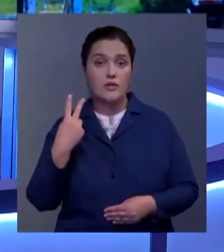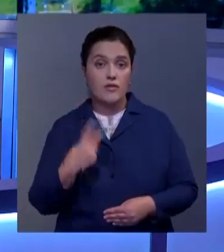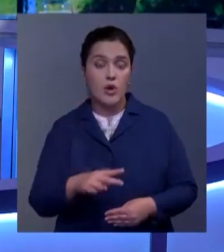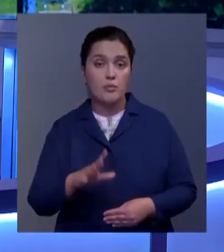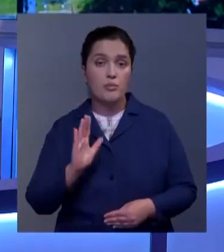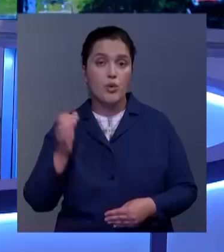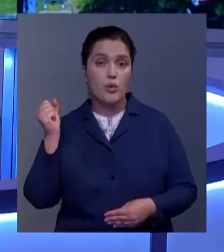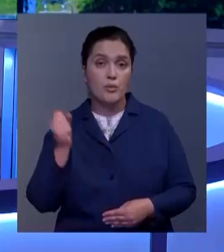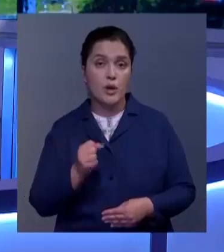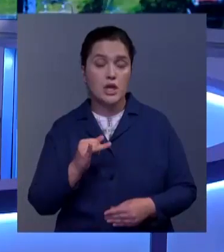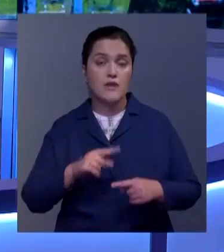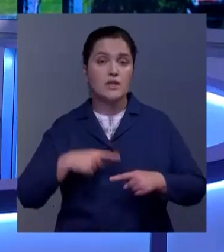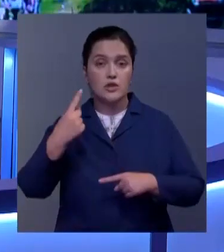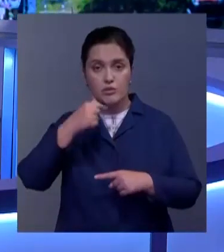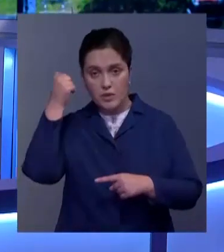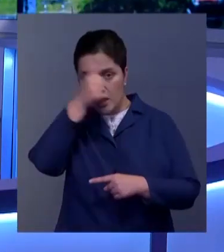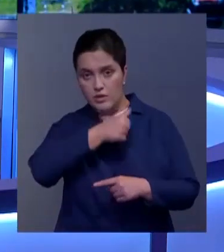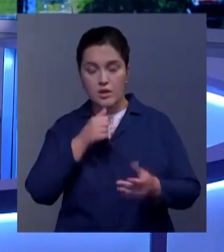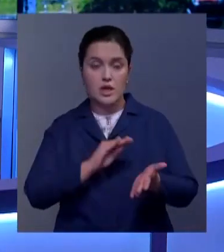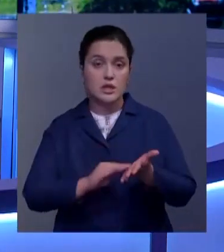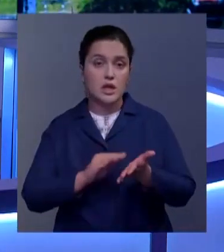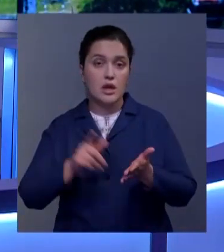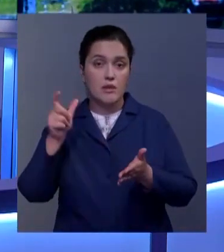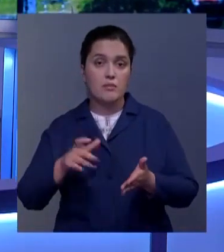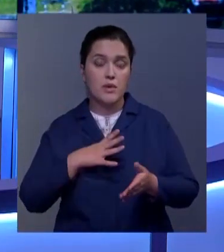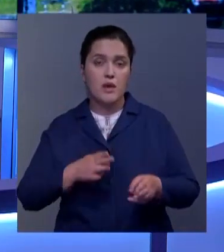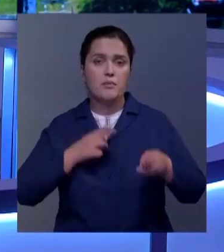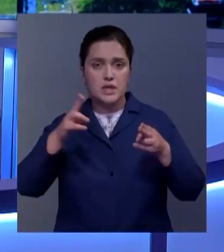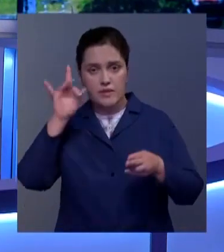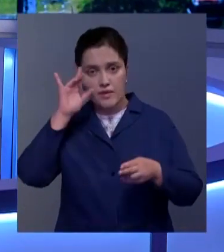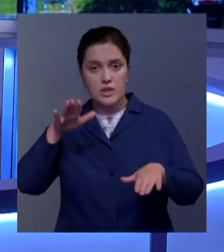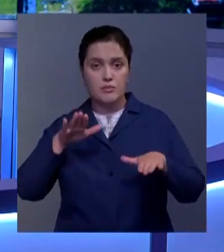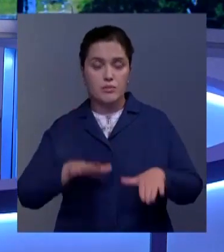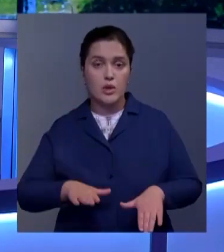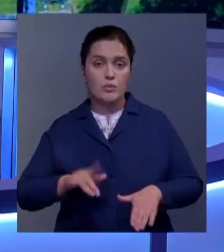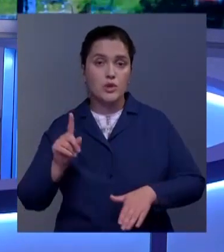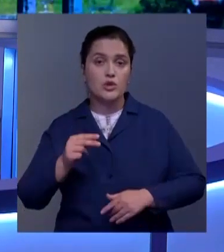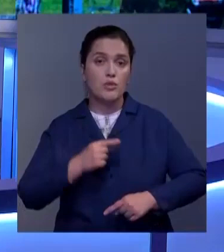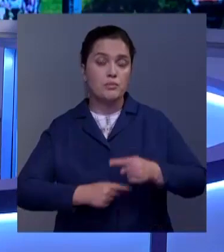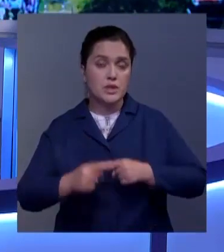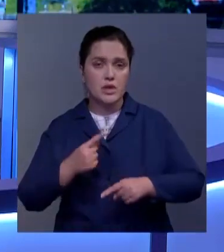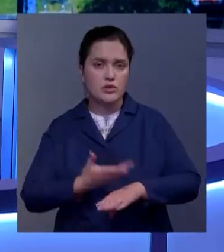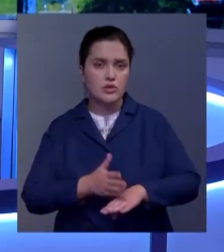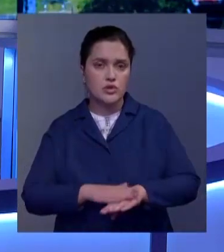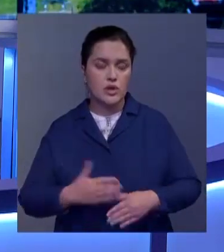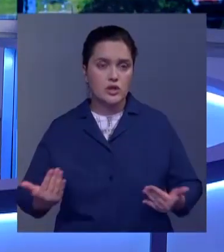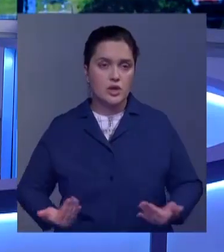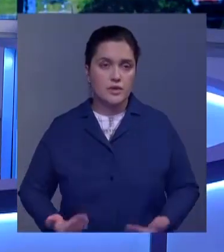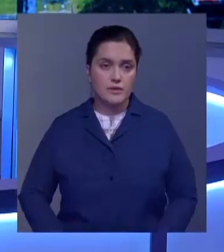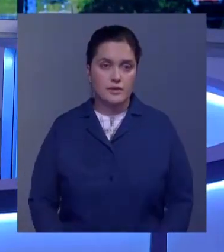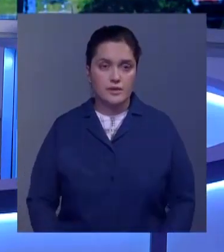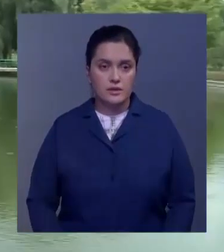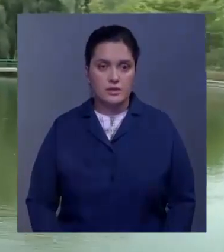скорее всего, ударит по сектору и в следующем году. Наш корреспондент побывал на самых известных курортах страны и убедился, что бизнес выживает как